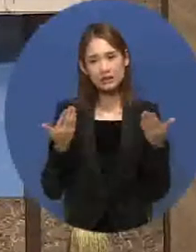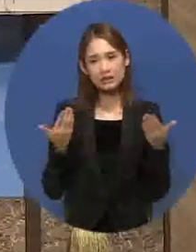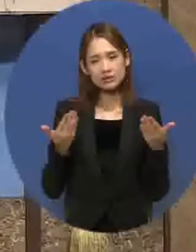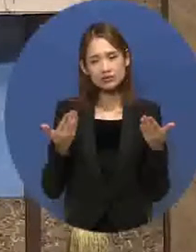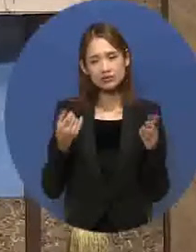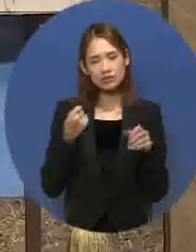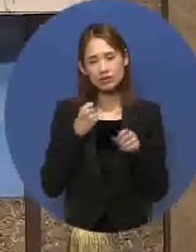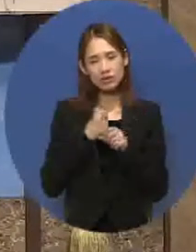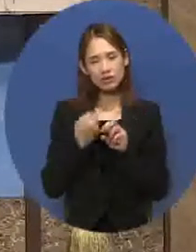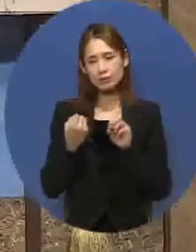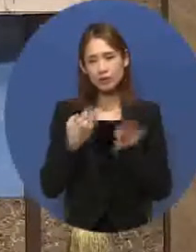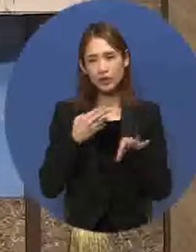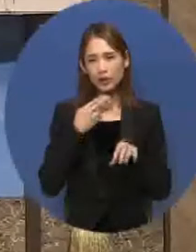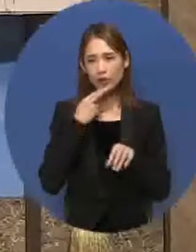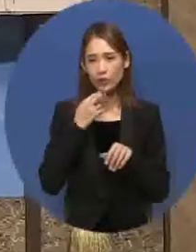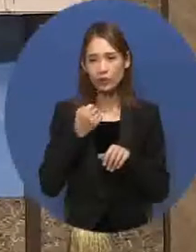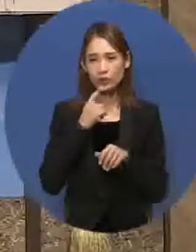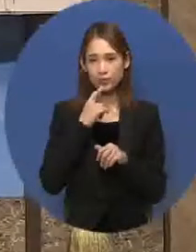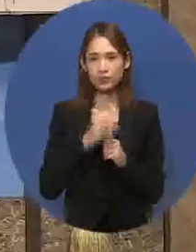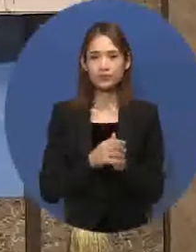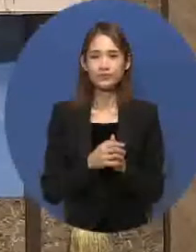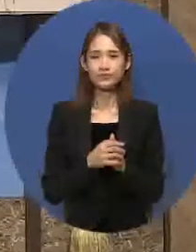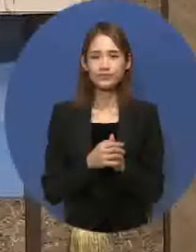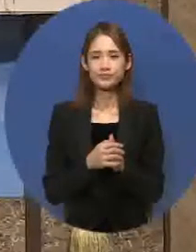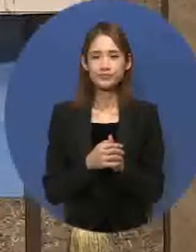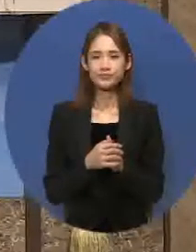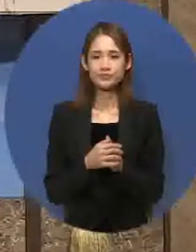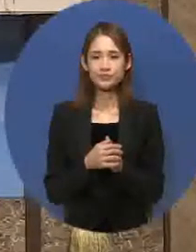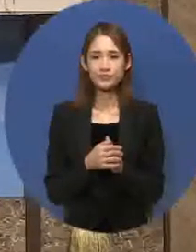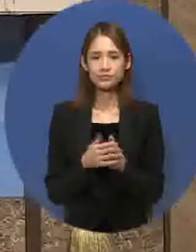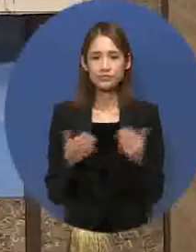그런 추세입니다. 그래서 네.